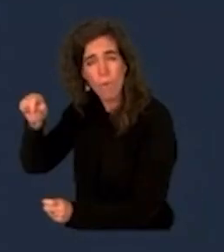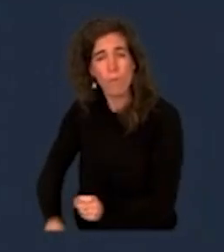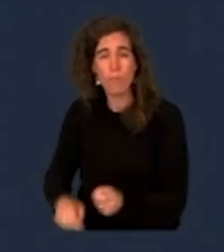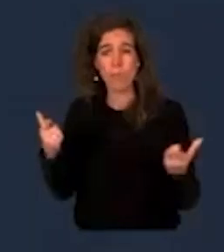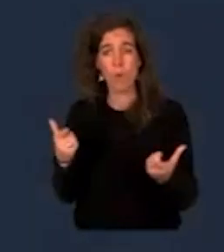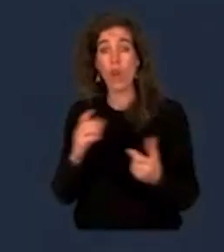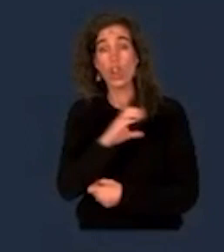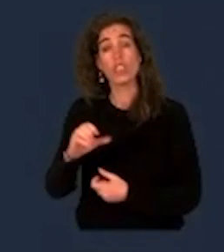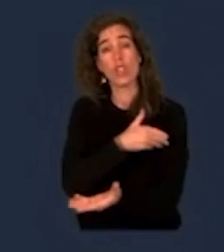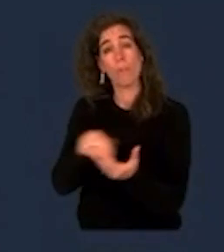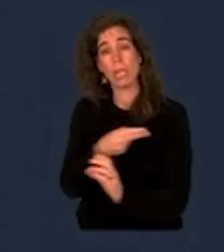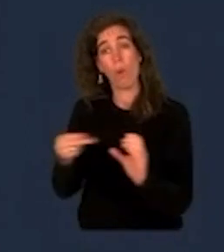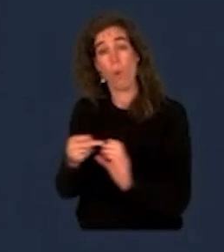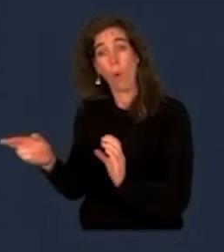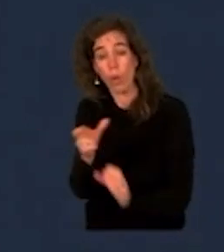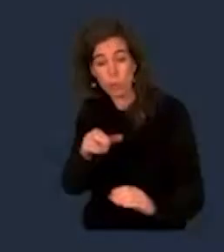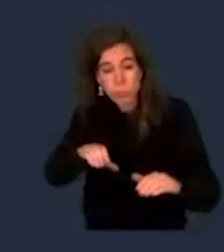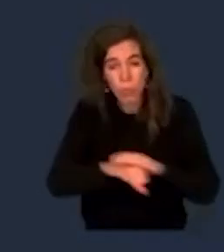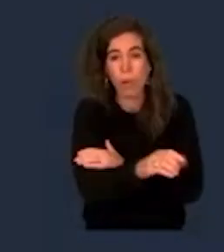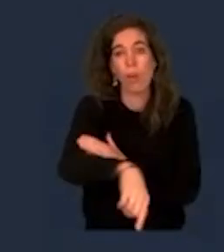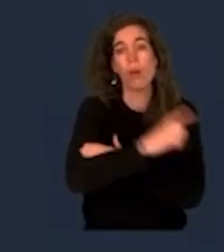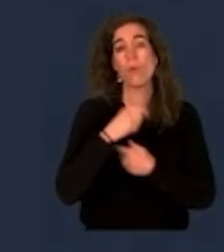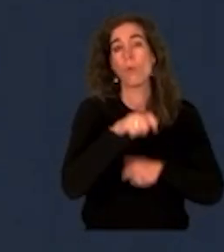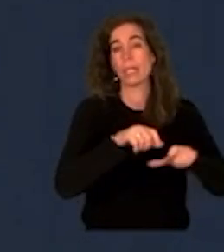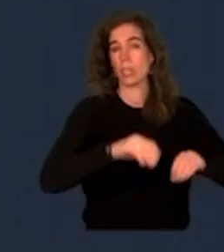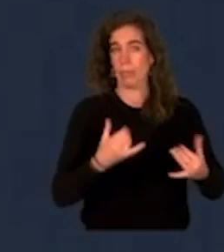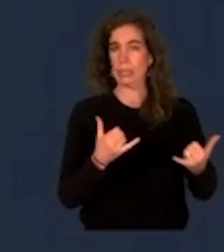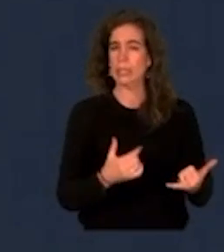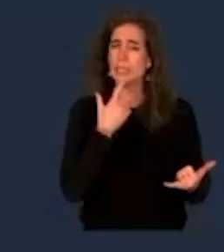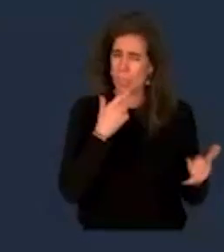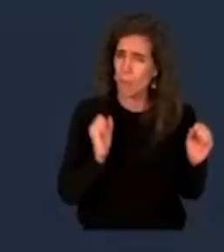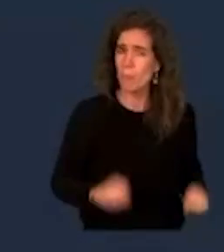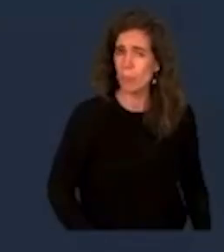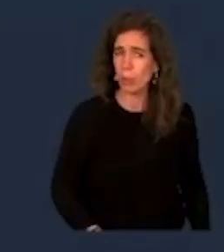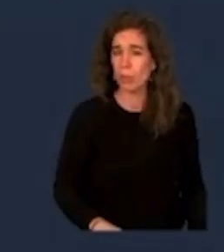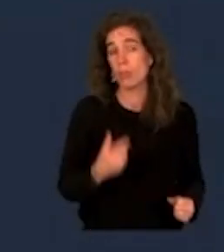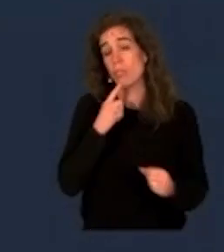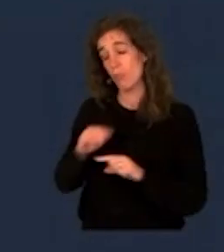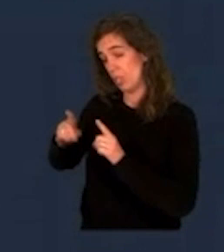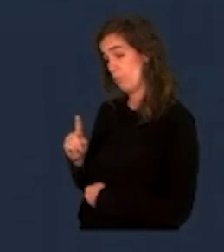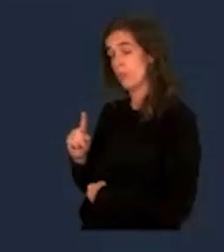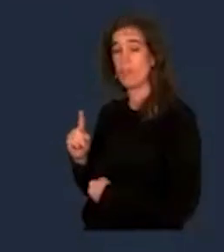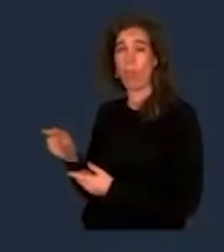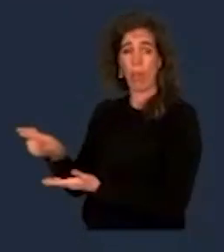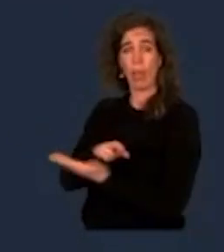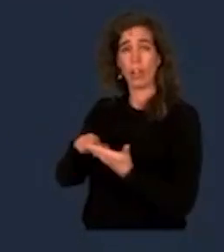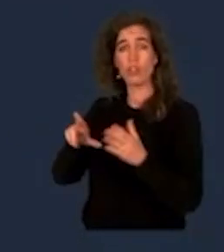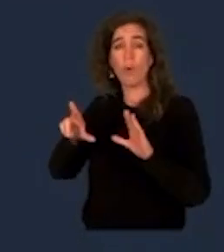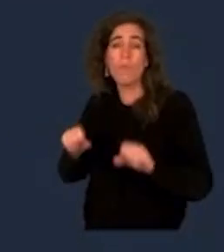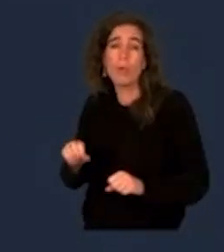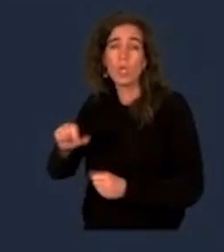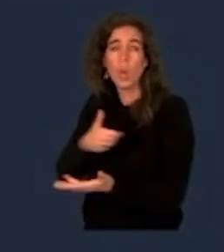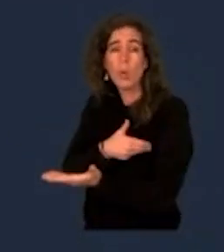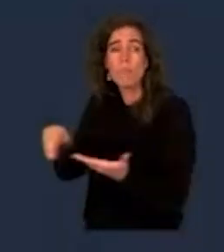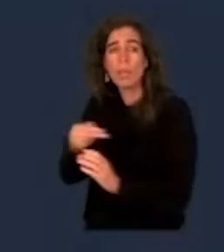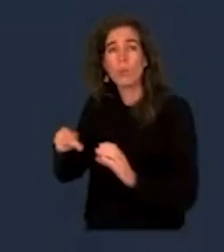aux Auvergnats et euronales pincées possible cela représente un effort de 2,1% sur le budget de la région en comparaison les habitants de notre